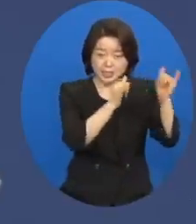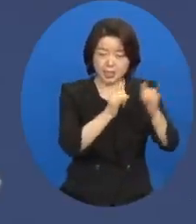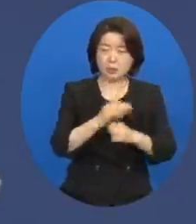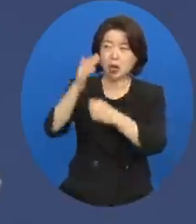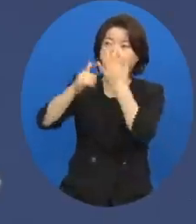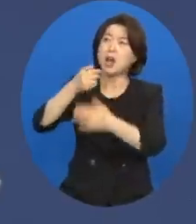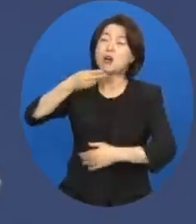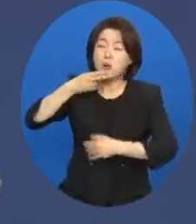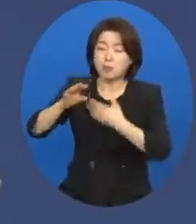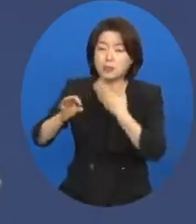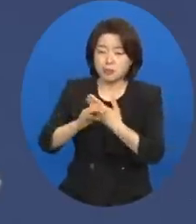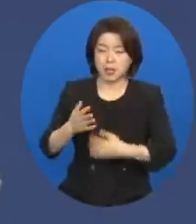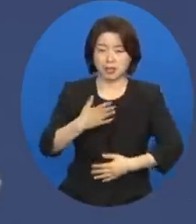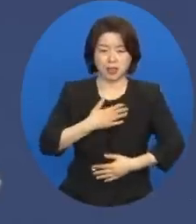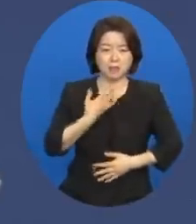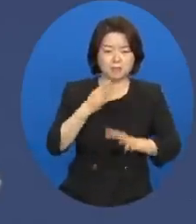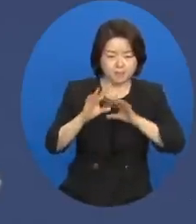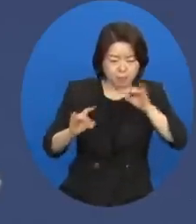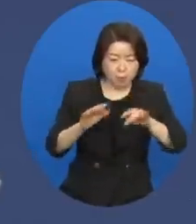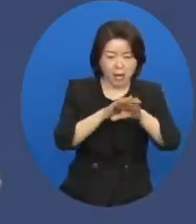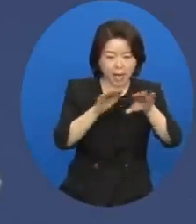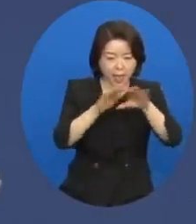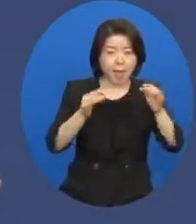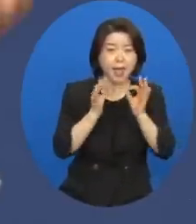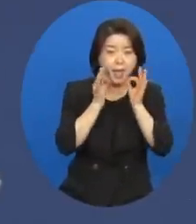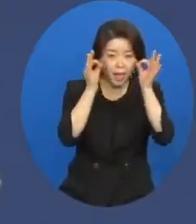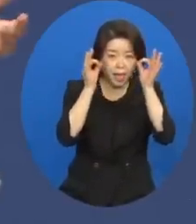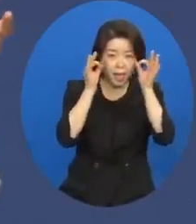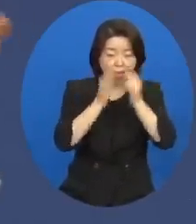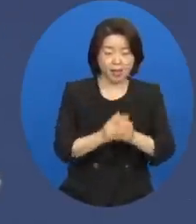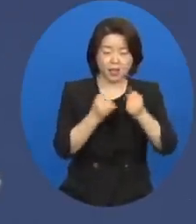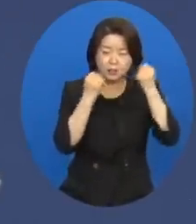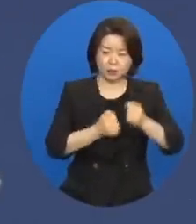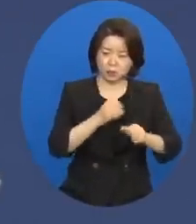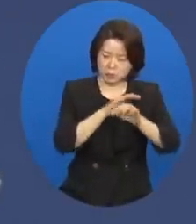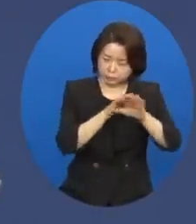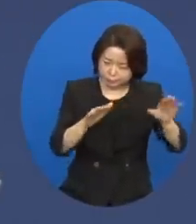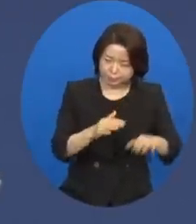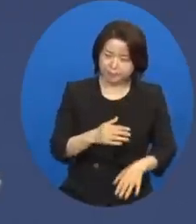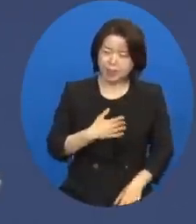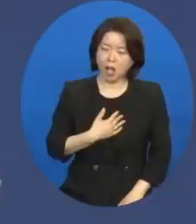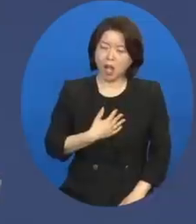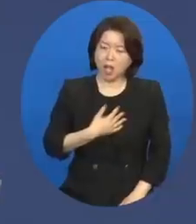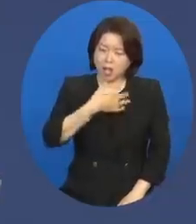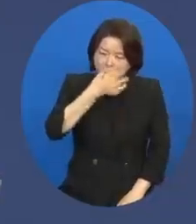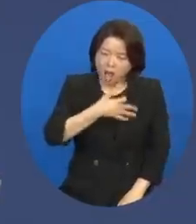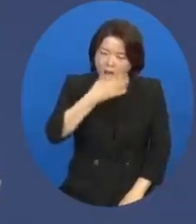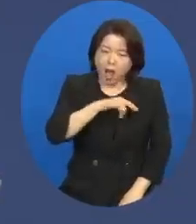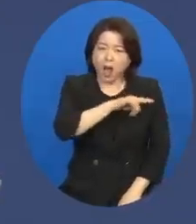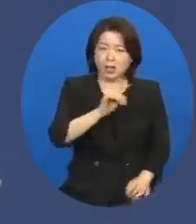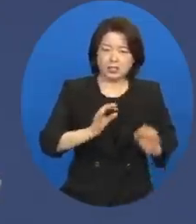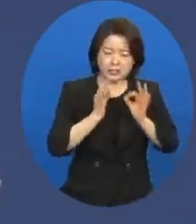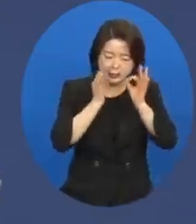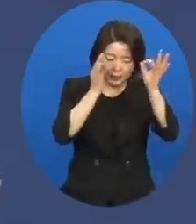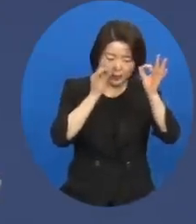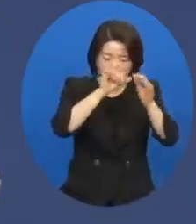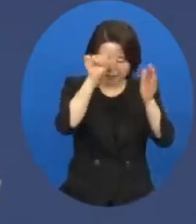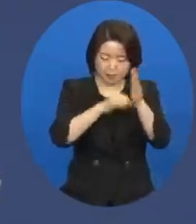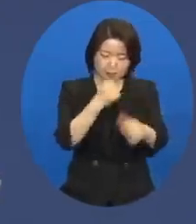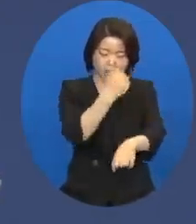없이 내 목마름을 해결해 보려고 존재의 목마름을 해결해 보려고 헐떡이는 모든 수고, 일평생의